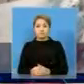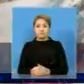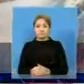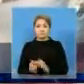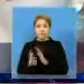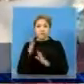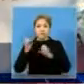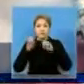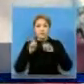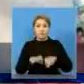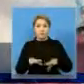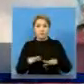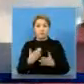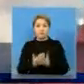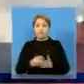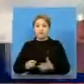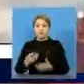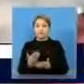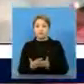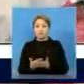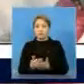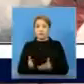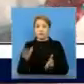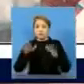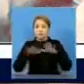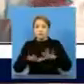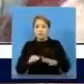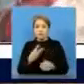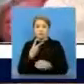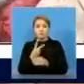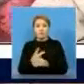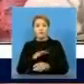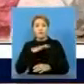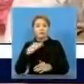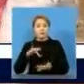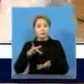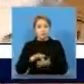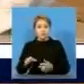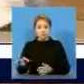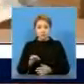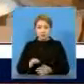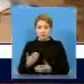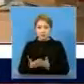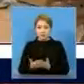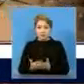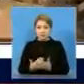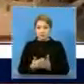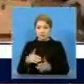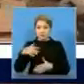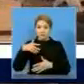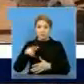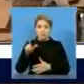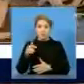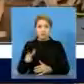Очередной мусорный коллапс в областном центре. Вот такие горы бытовых отходов наблюдаются во многих городских районах. Порой они достигают высоты человеческого